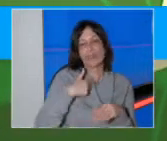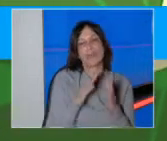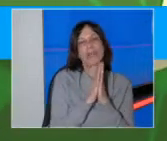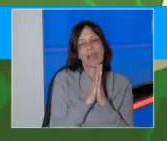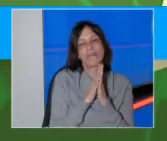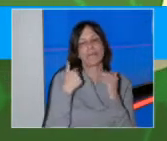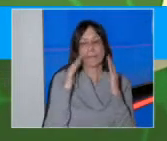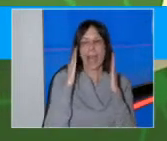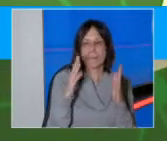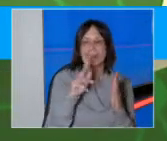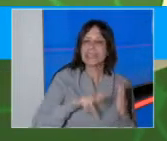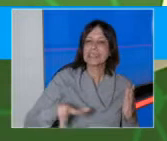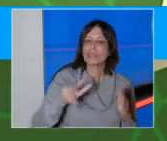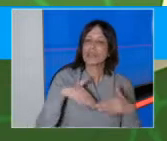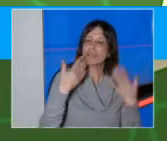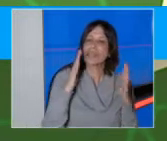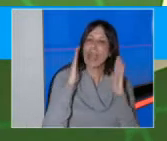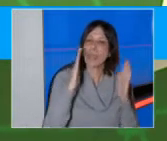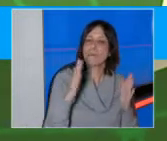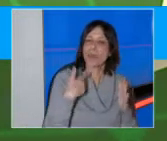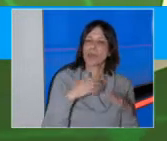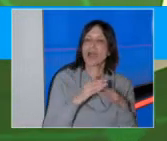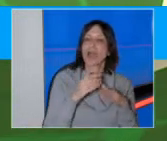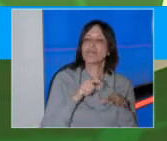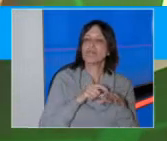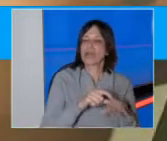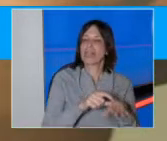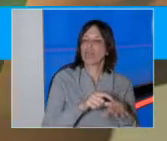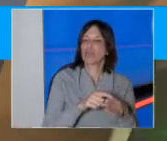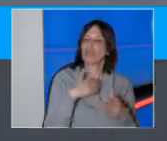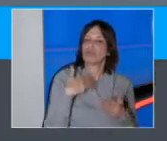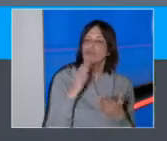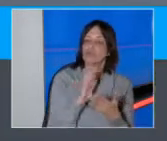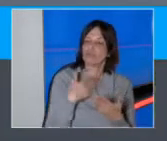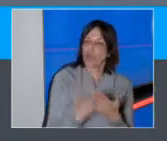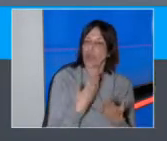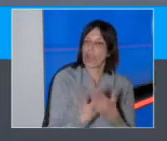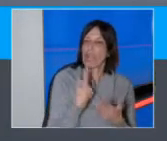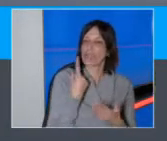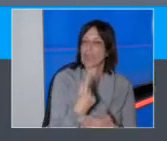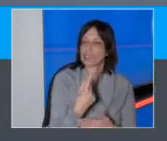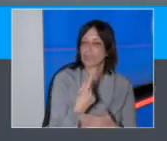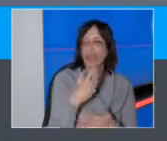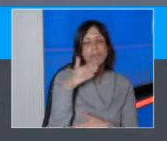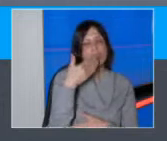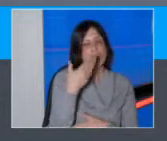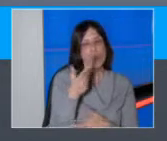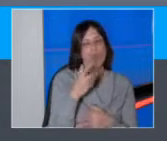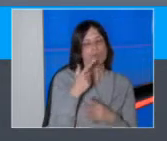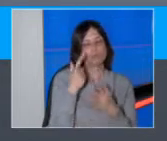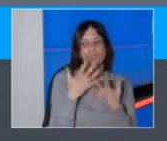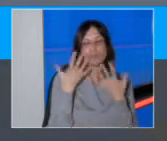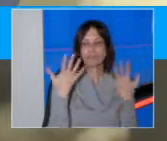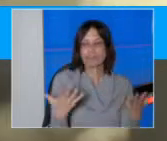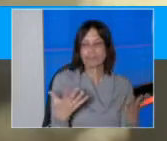ומאמין שהציבור ייתן אמון במנהיגות שהוכיחה את עצמה ובמדינאות ובסדר גודל אחר, שגם אנחנו רואים את